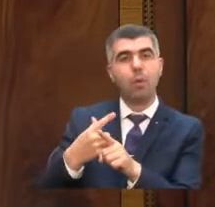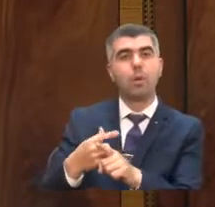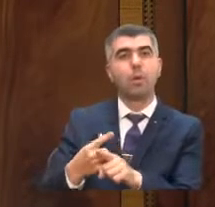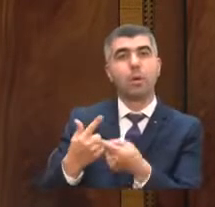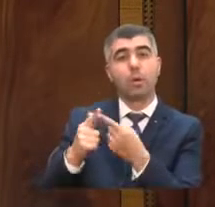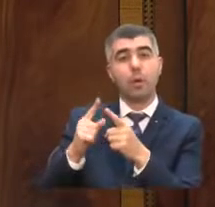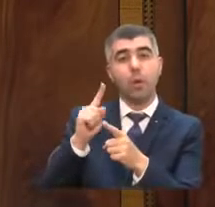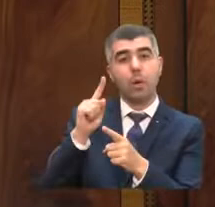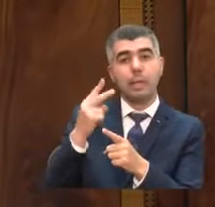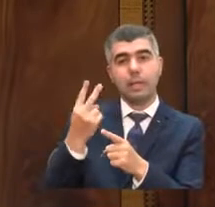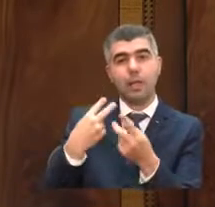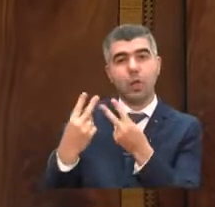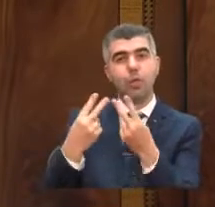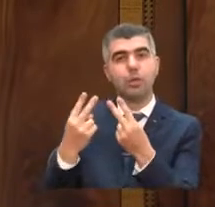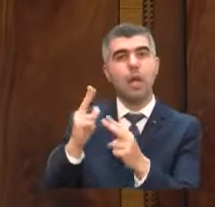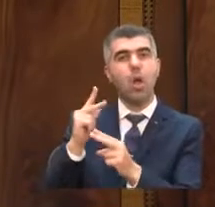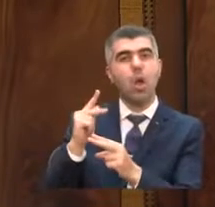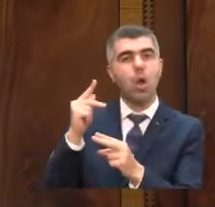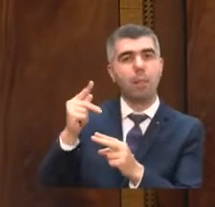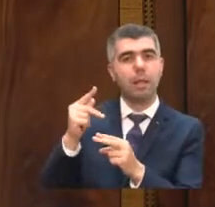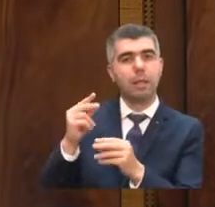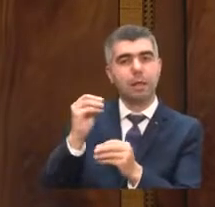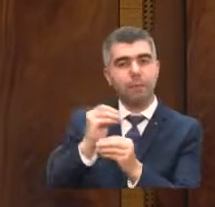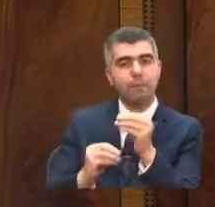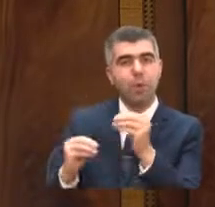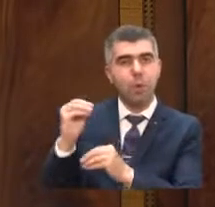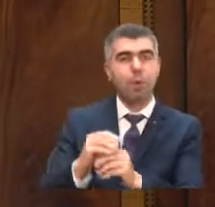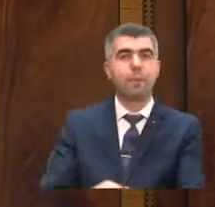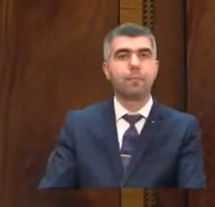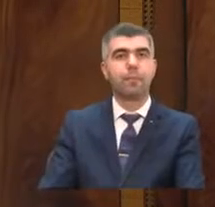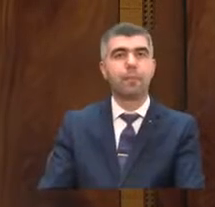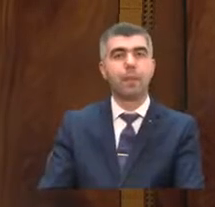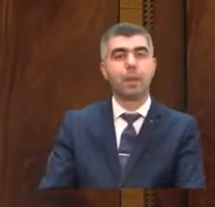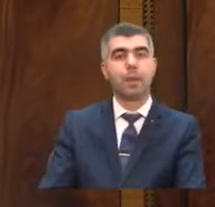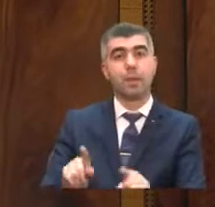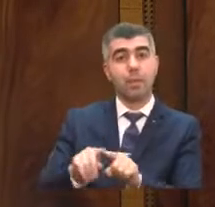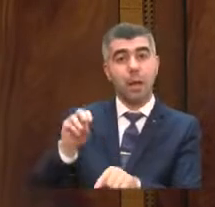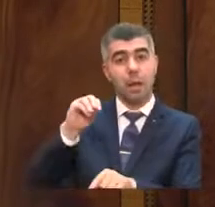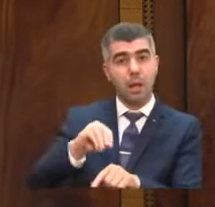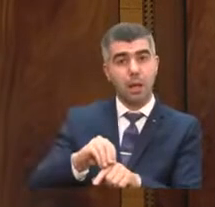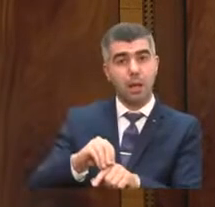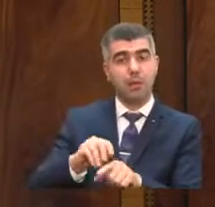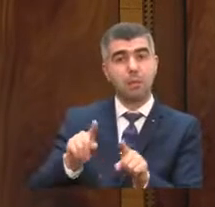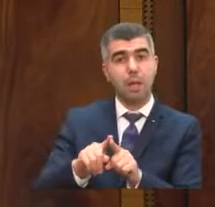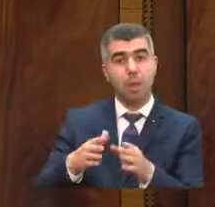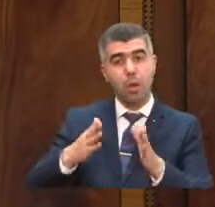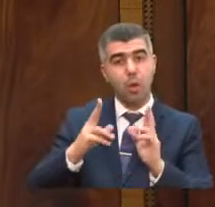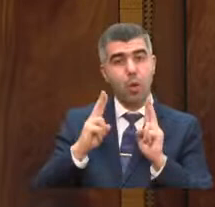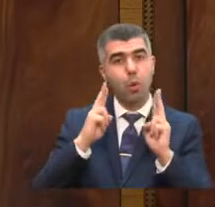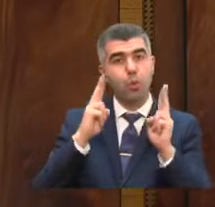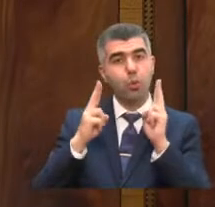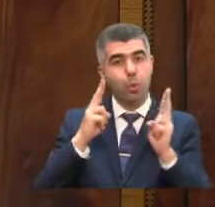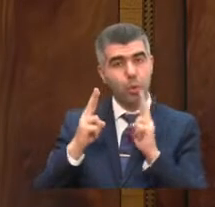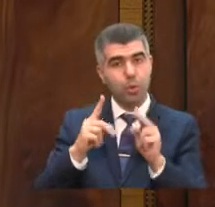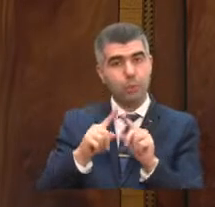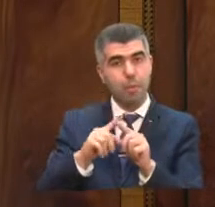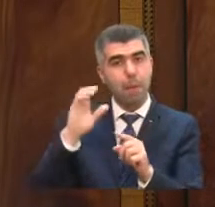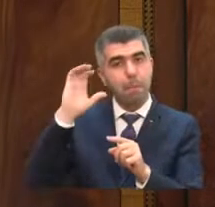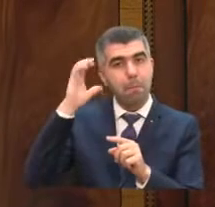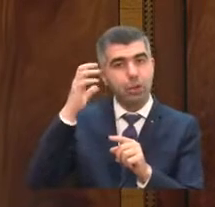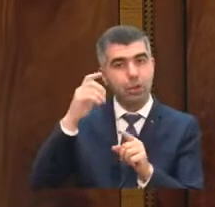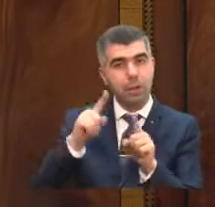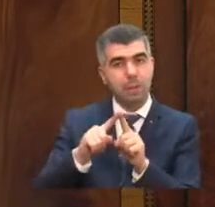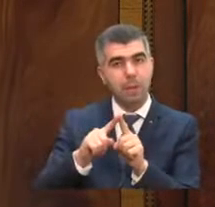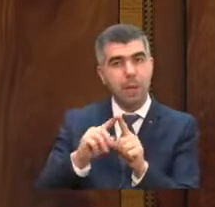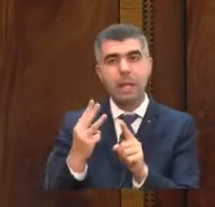غينطلق كذلك السنه المقبله. انتهاء من تثليث طريق السيار المداري للدار البيضاء والطريق السيار ديال الدار البيضاء برشيد 1.7 مليار